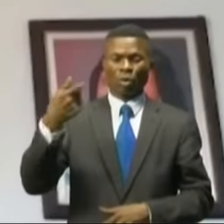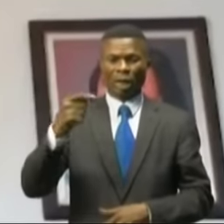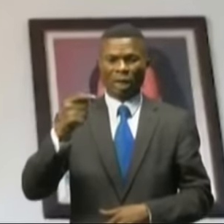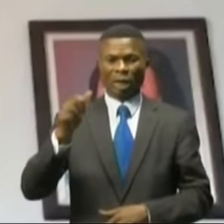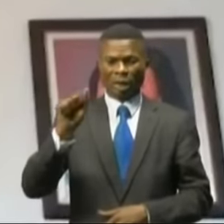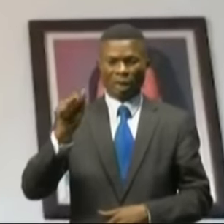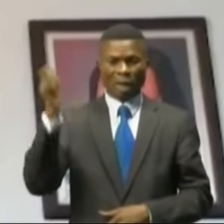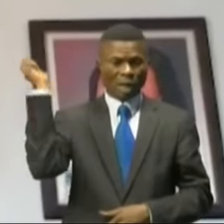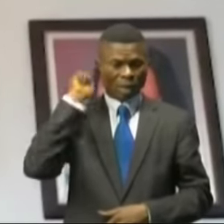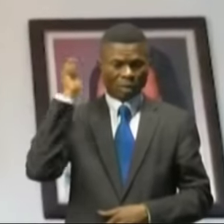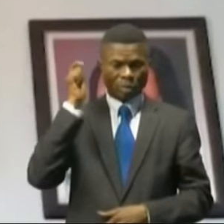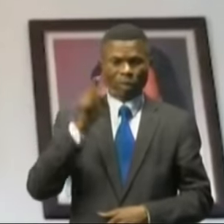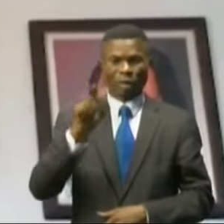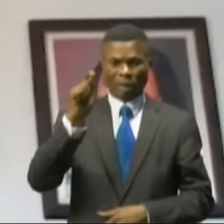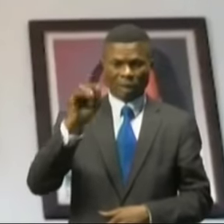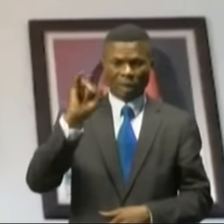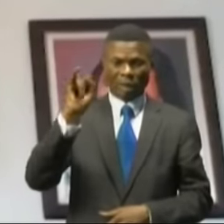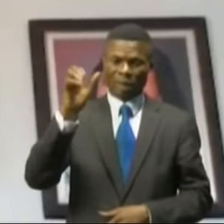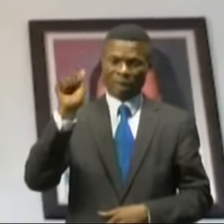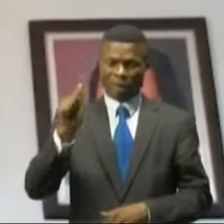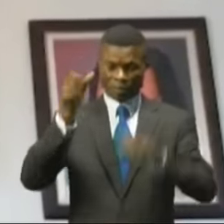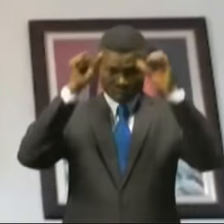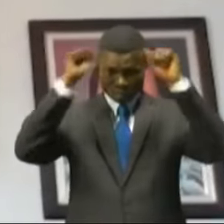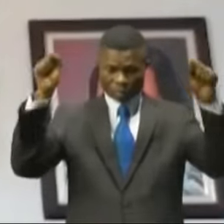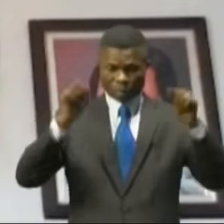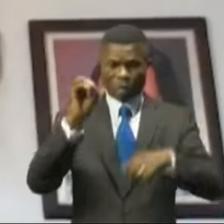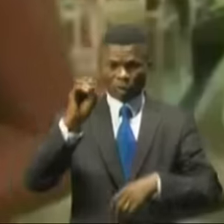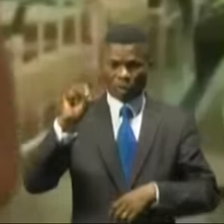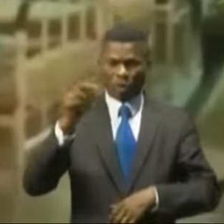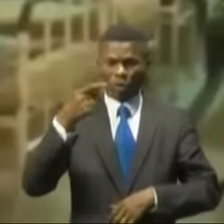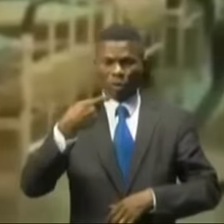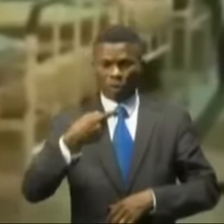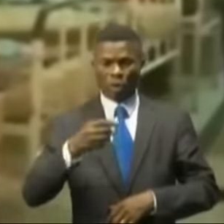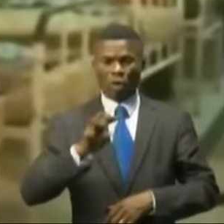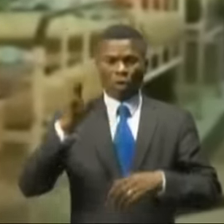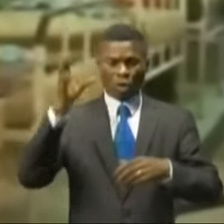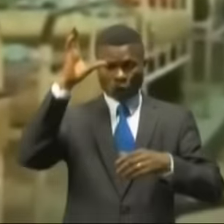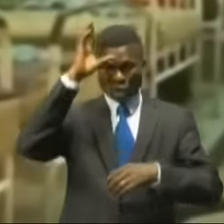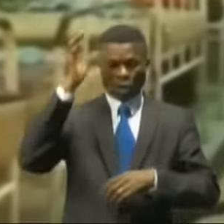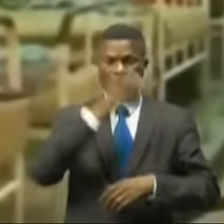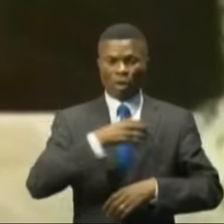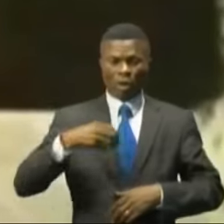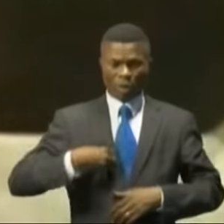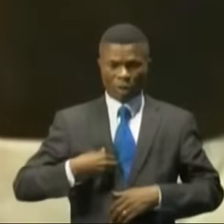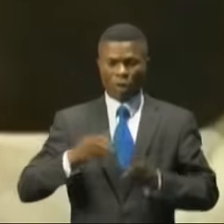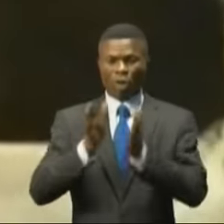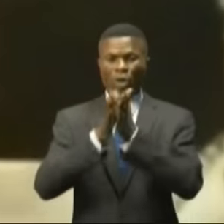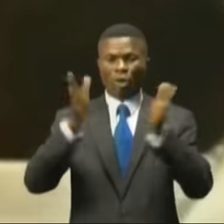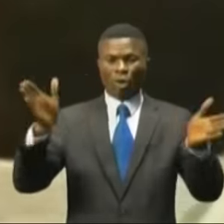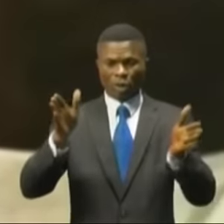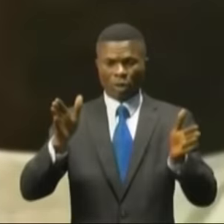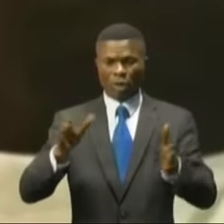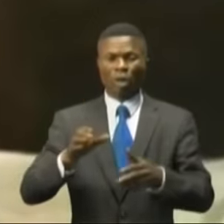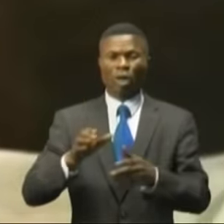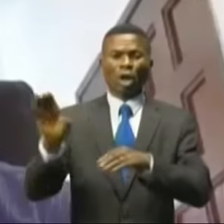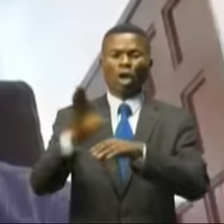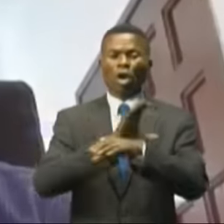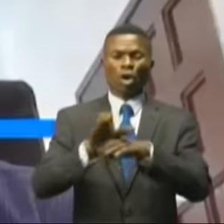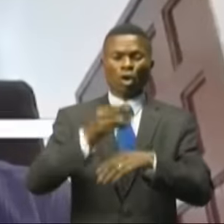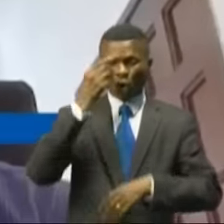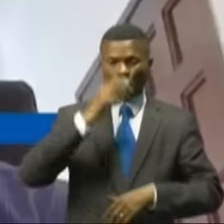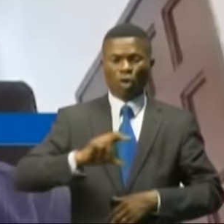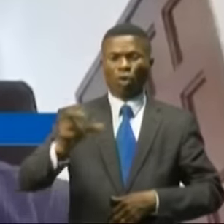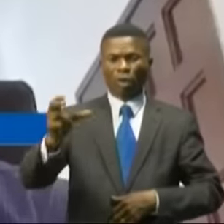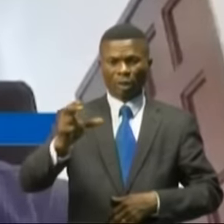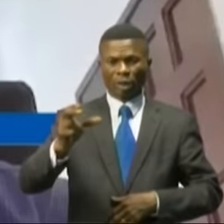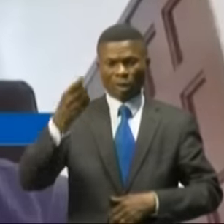professeur Tia Mélanie, présidente de l'ONG Women in Global Health Côte d'Ivoire. Pour faire